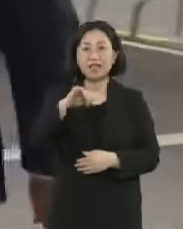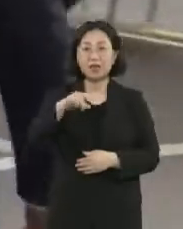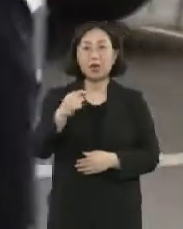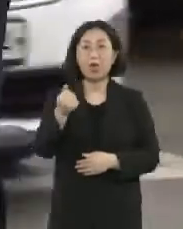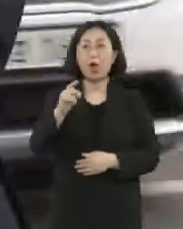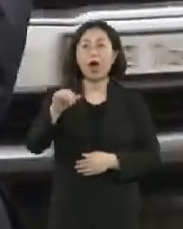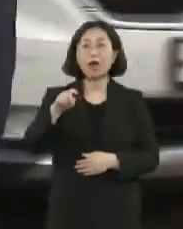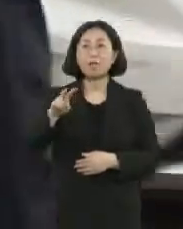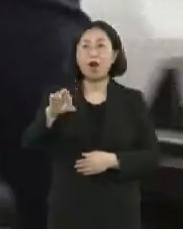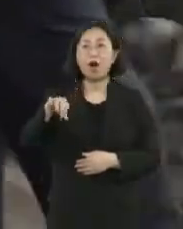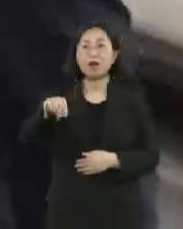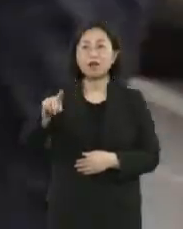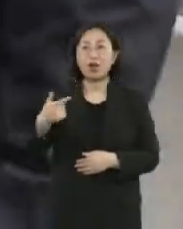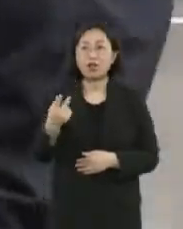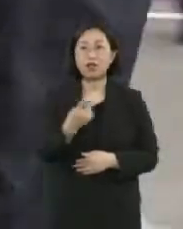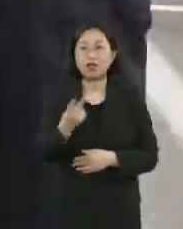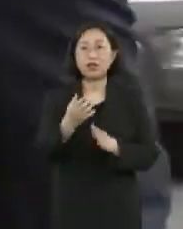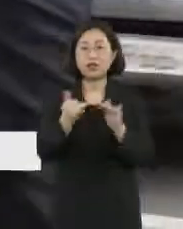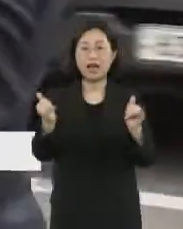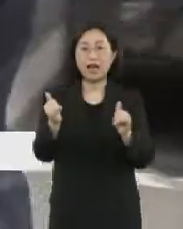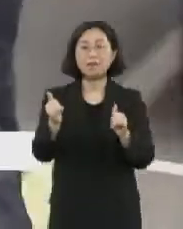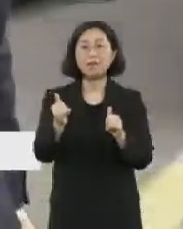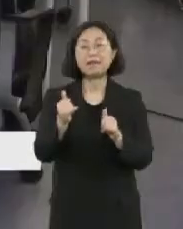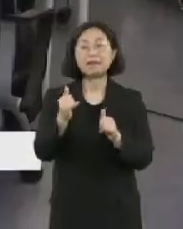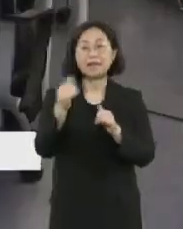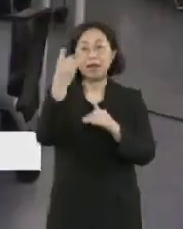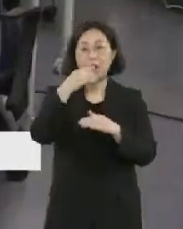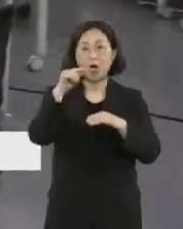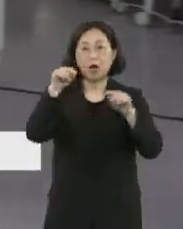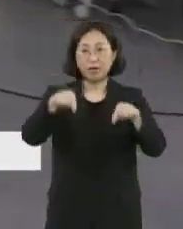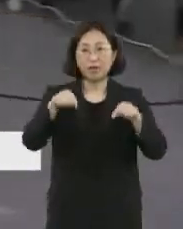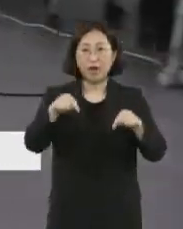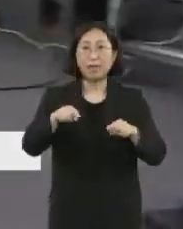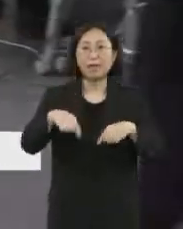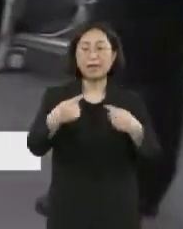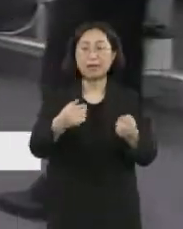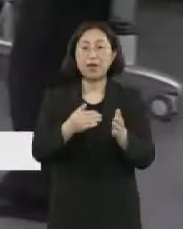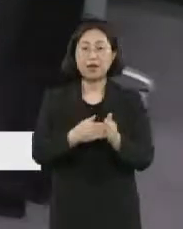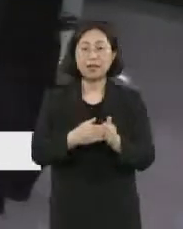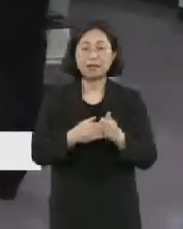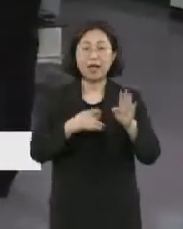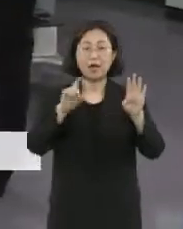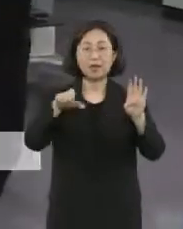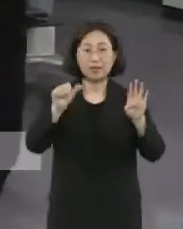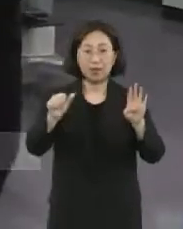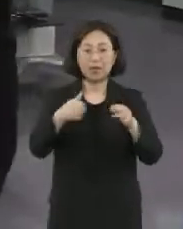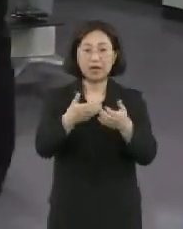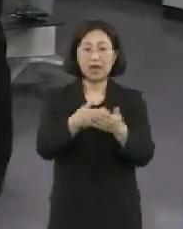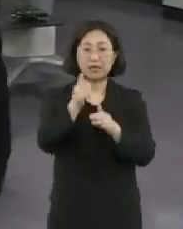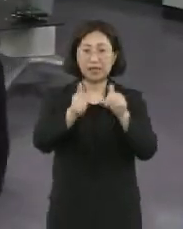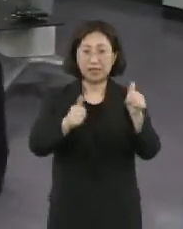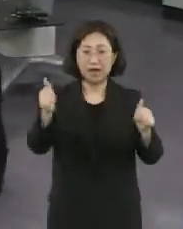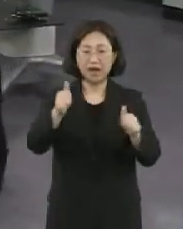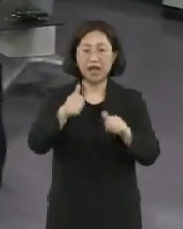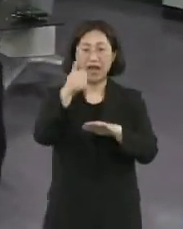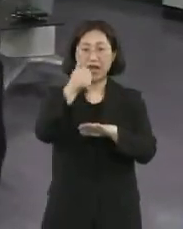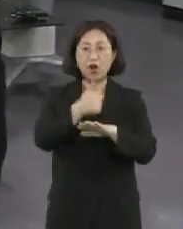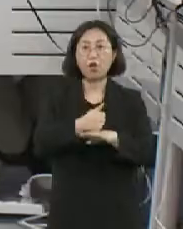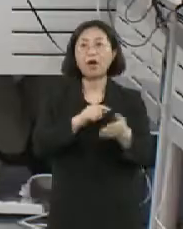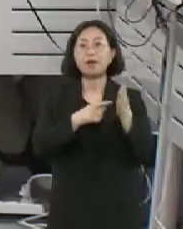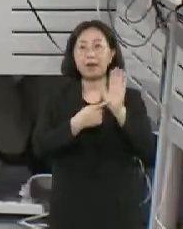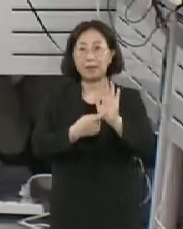전 논산시장 이 공천 면접에 참여했습니다 민주당은 오는 15일 충청권 단체 등에 대한 경선 대상을